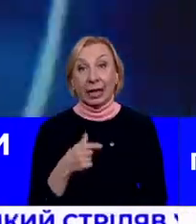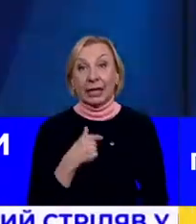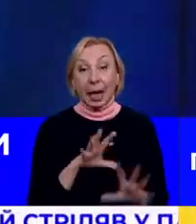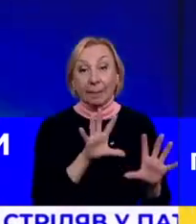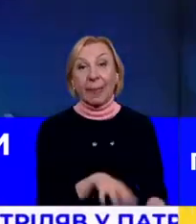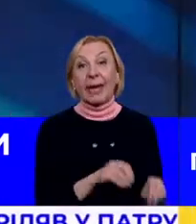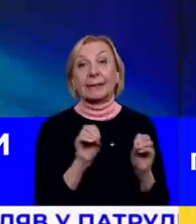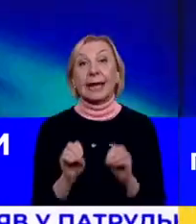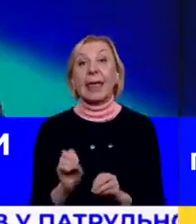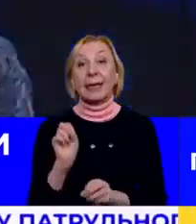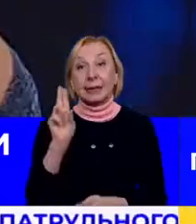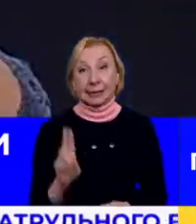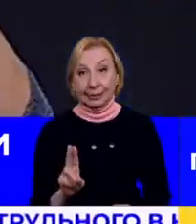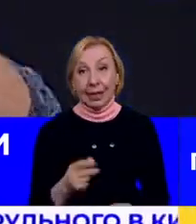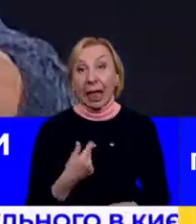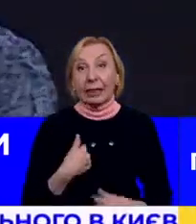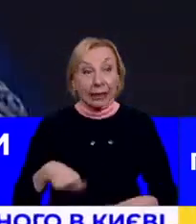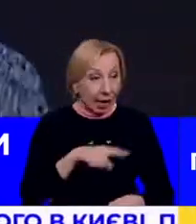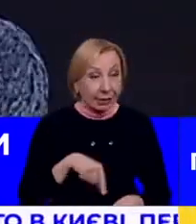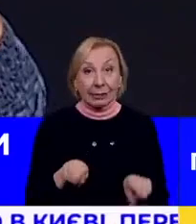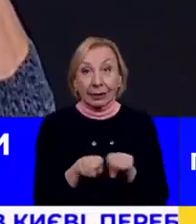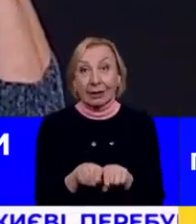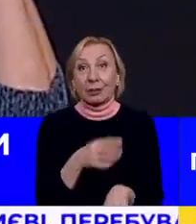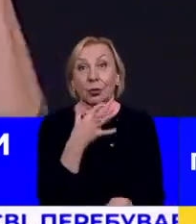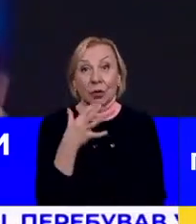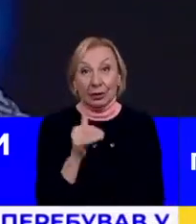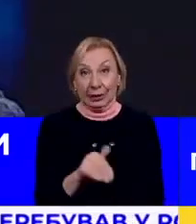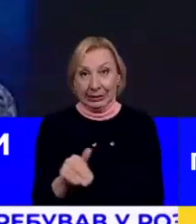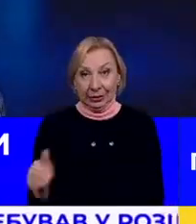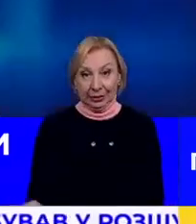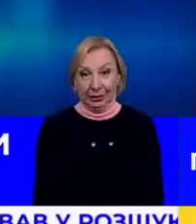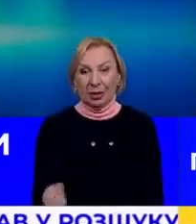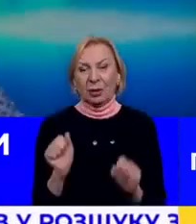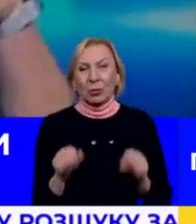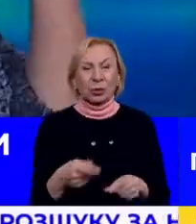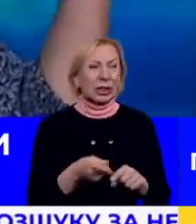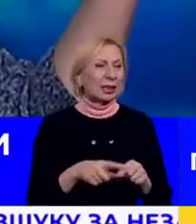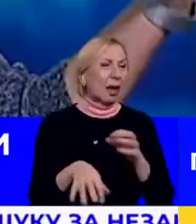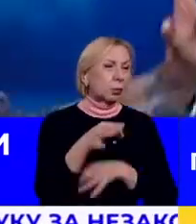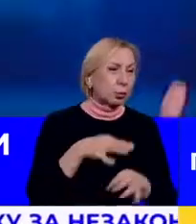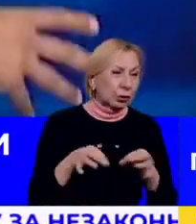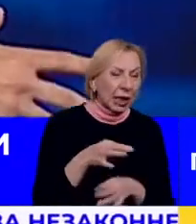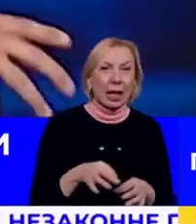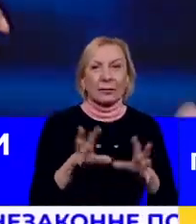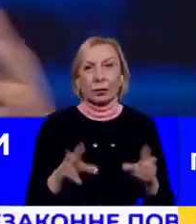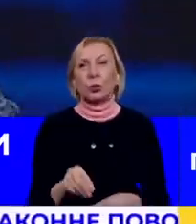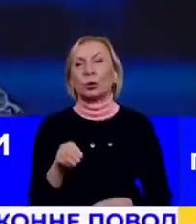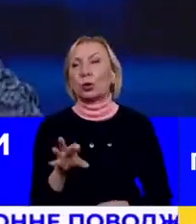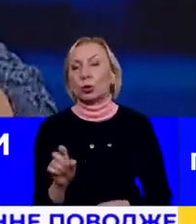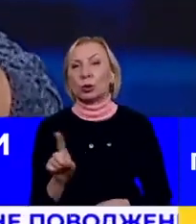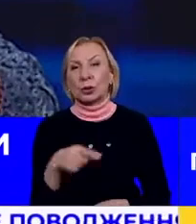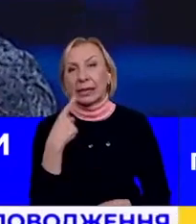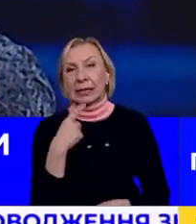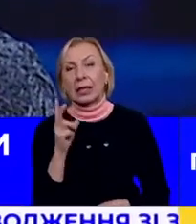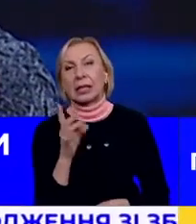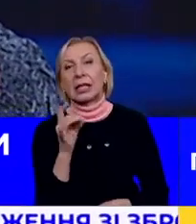тисяч. Можно обсуждать в студии, можно обсуждать в блогах, не знаю, статьи писать, вот то, что сказал Кравчук, так ли он